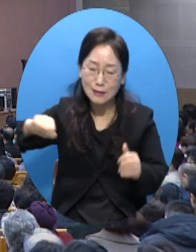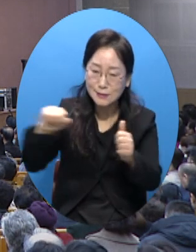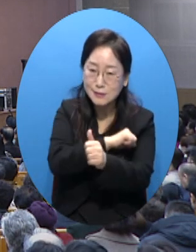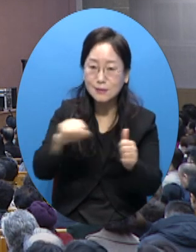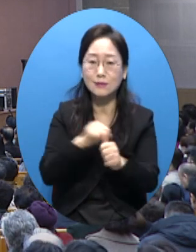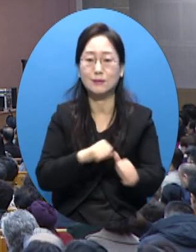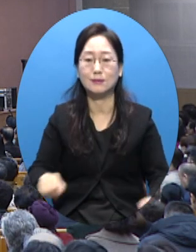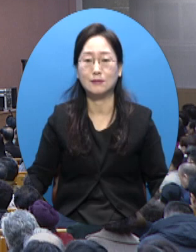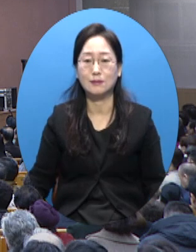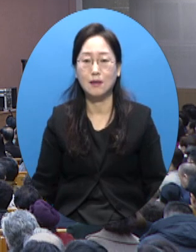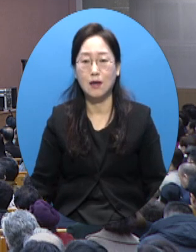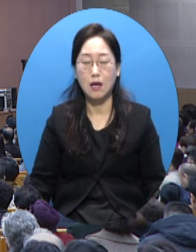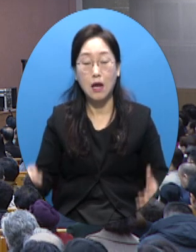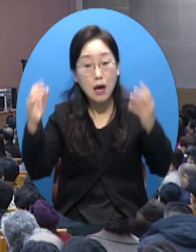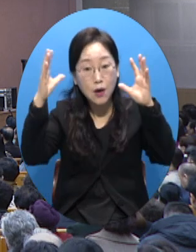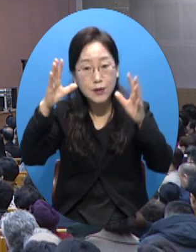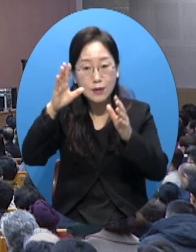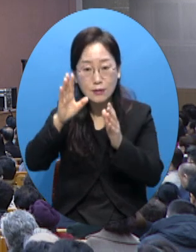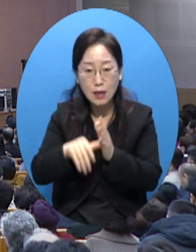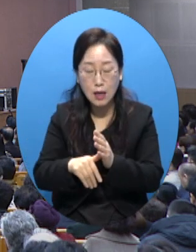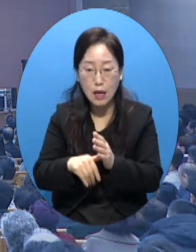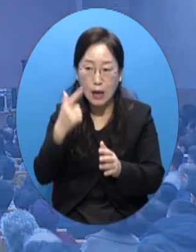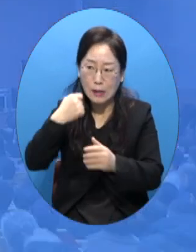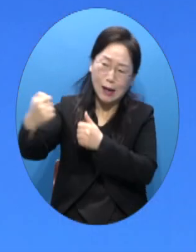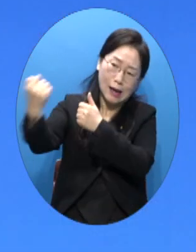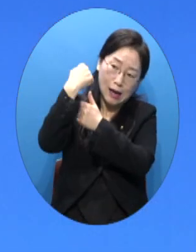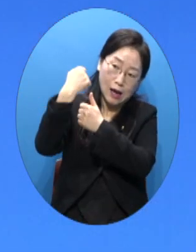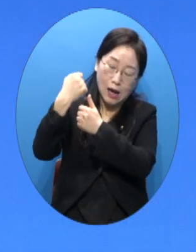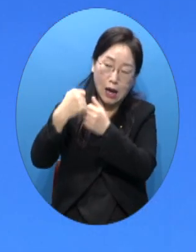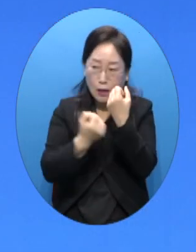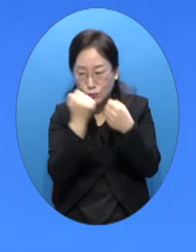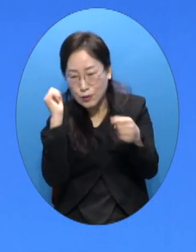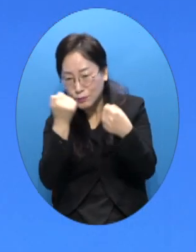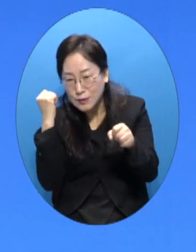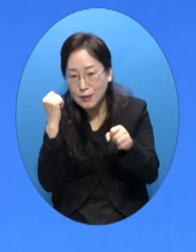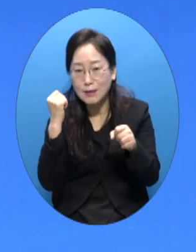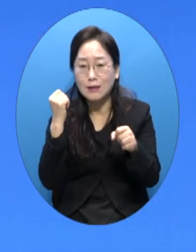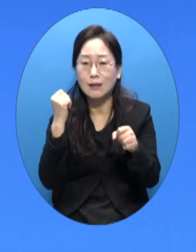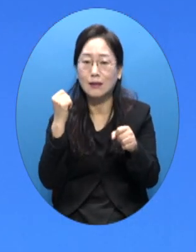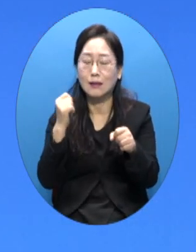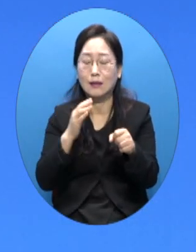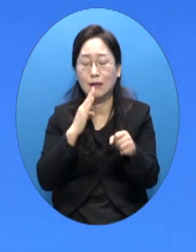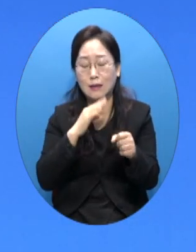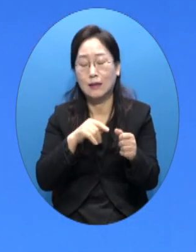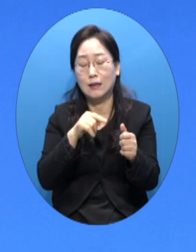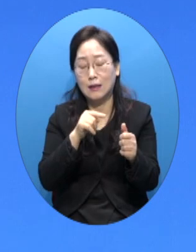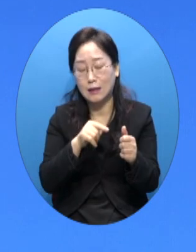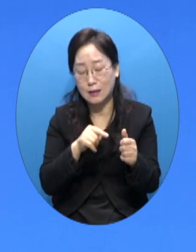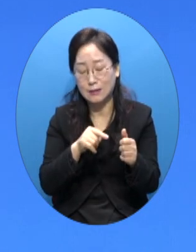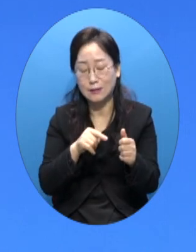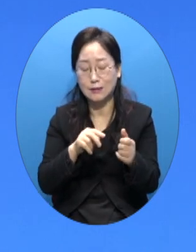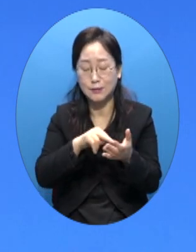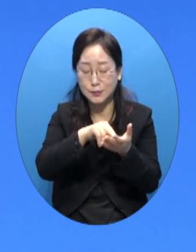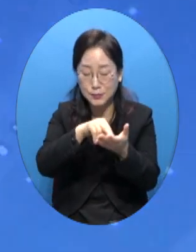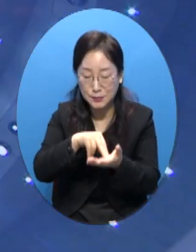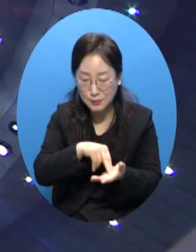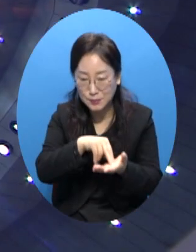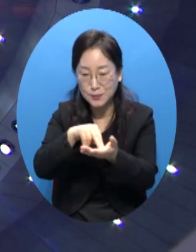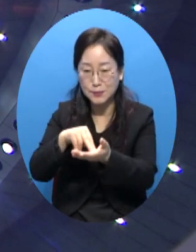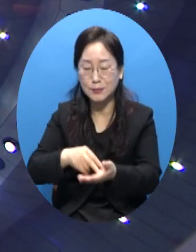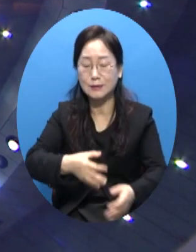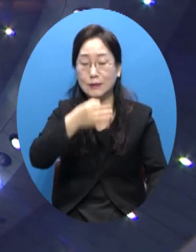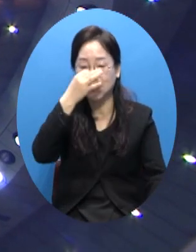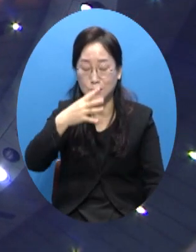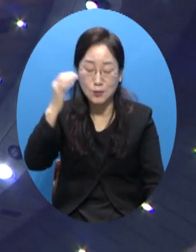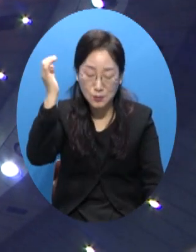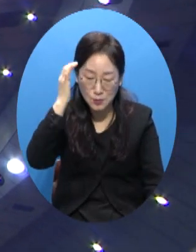어린 아버지의 손을 피하러 다니느라 그는 정말 외롭고 힘들고